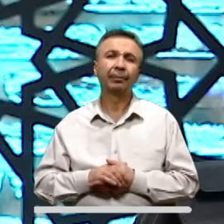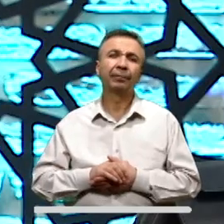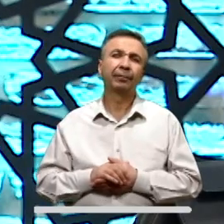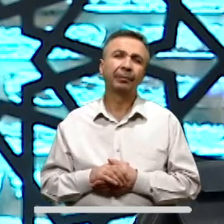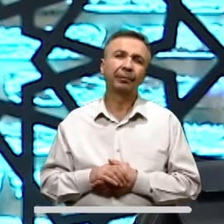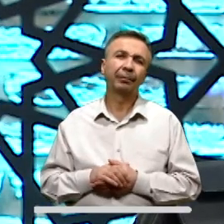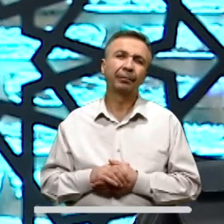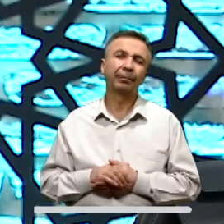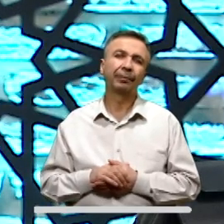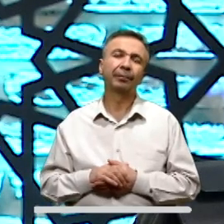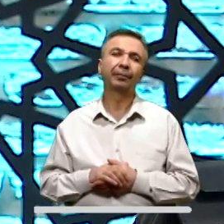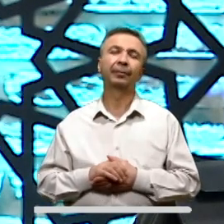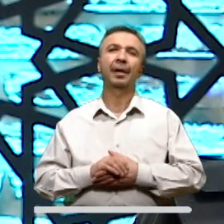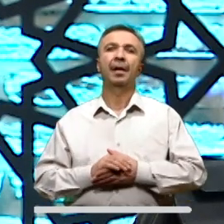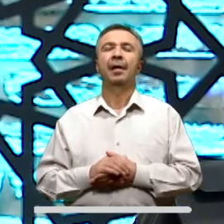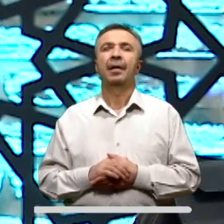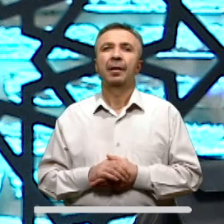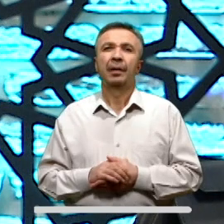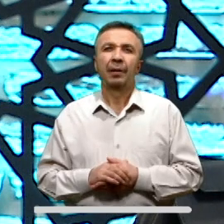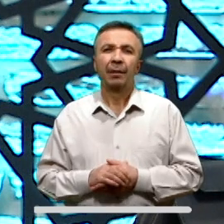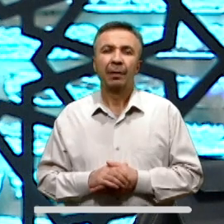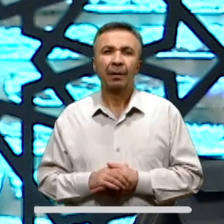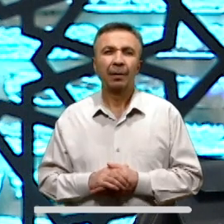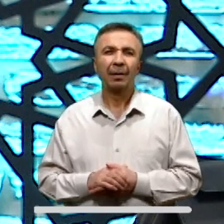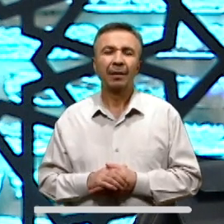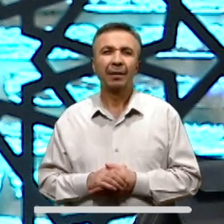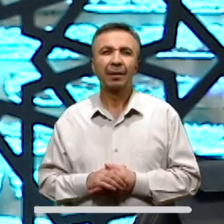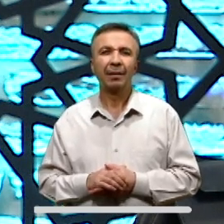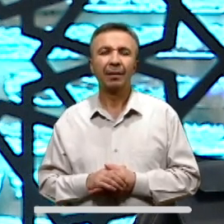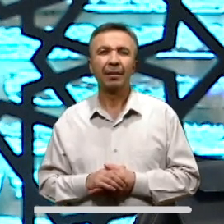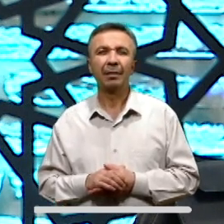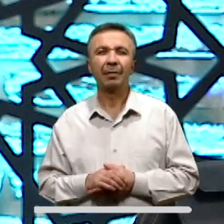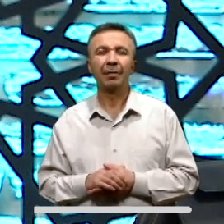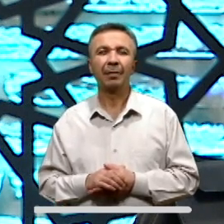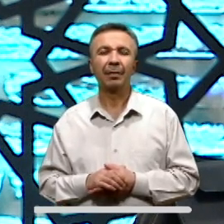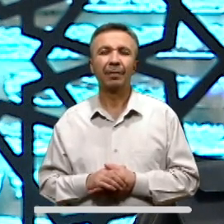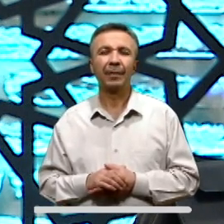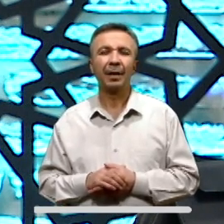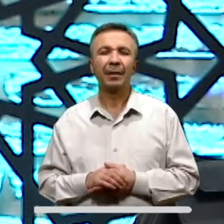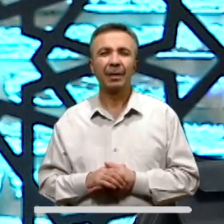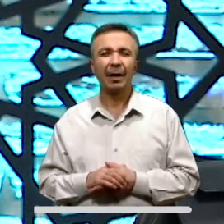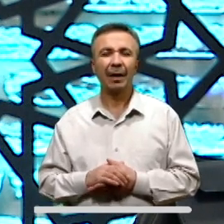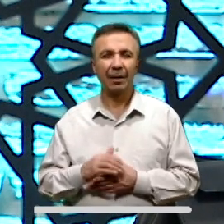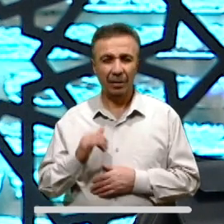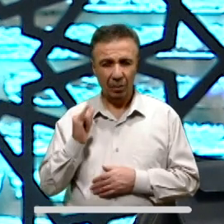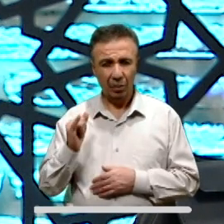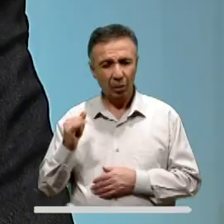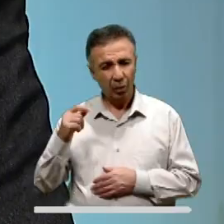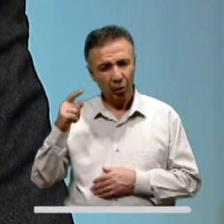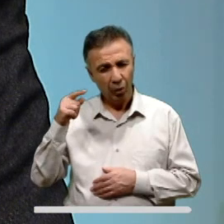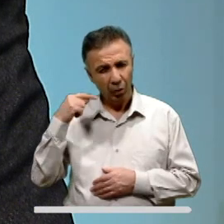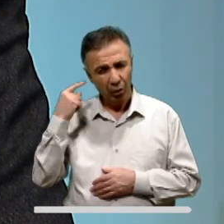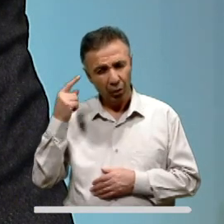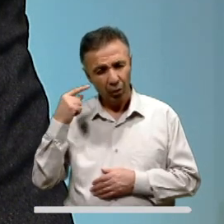bu soruyu sorarken hanımefendi şöyle dedim. İsabetsiz bir hüsnü zan, isabetli bir suizandan evladır. Altınım